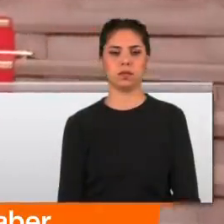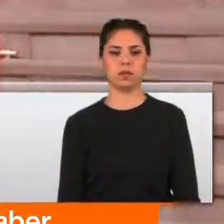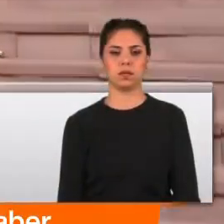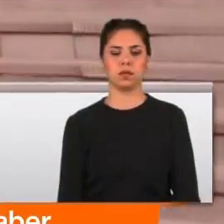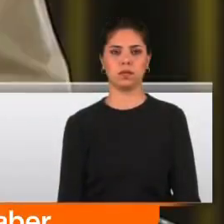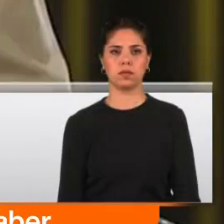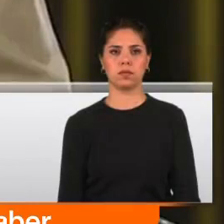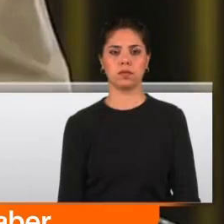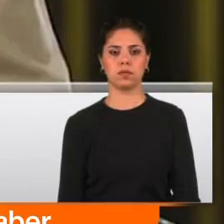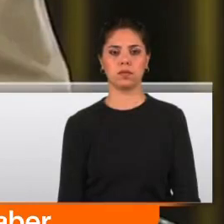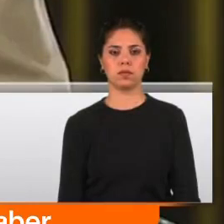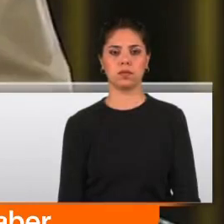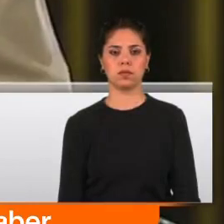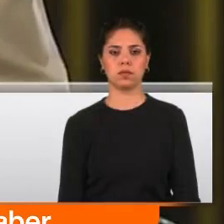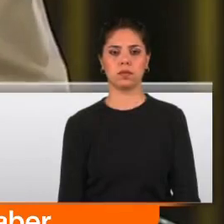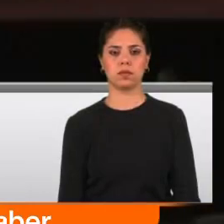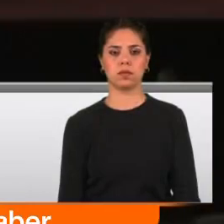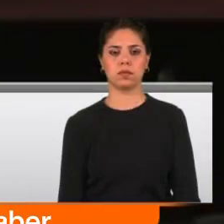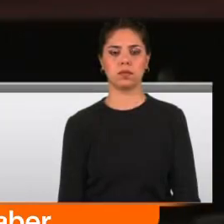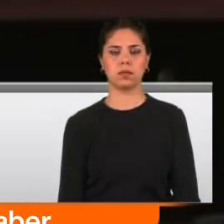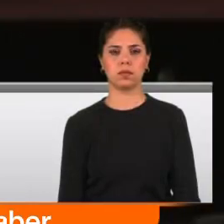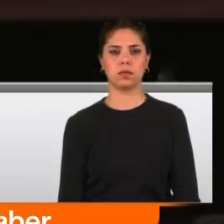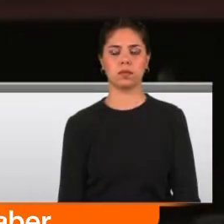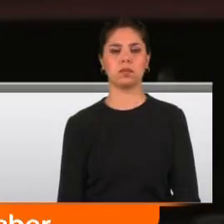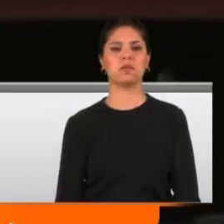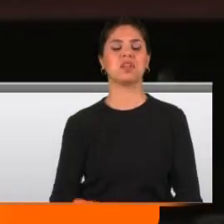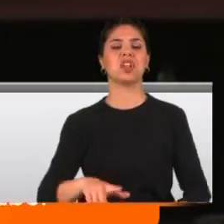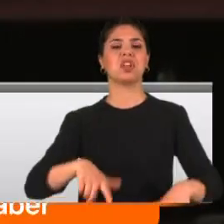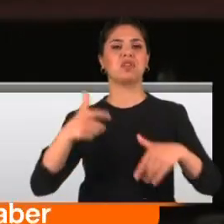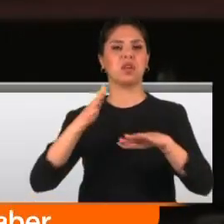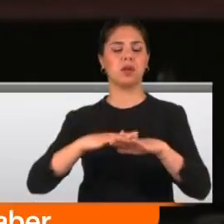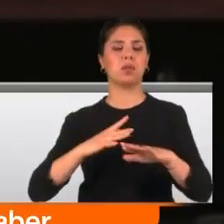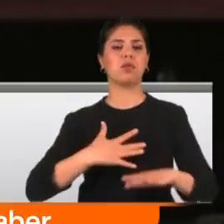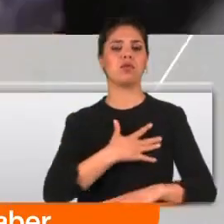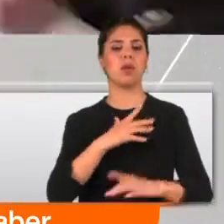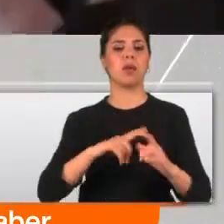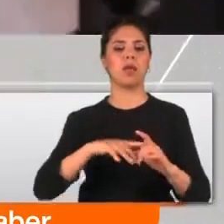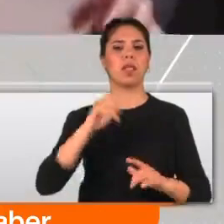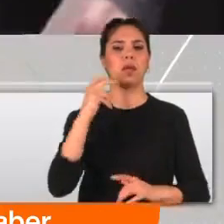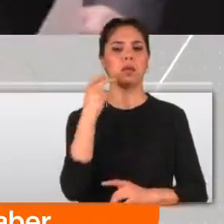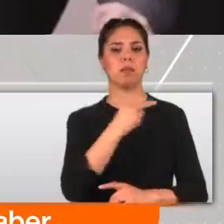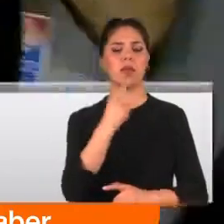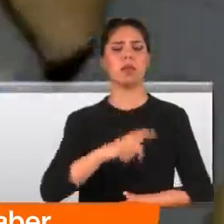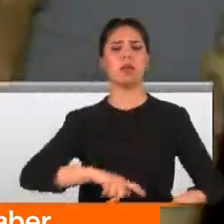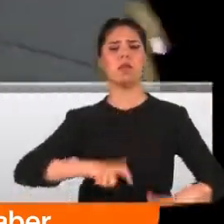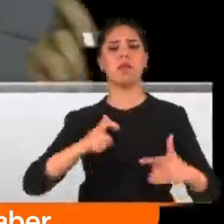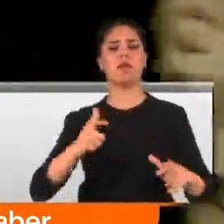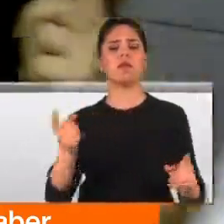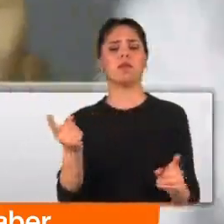Cumhuriyet Halk Partisi'nin trolleri yok olmazdı. İftiralar atıldı CHP Genel Merkezi tarafından. İftira üstüne